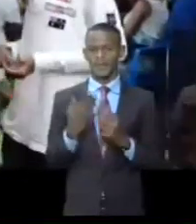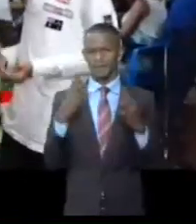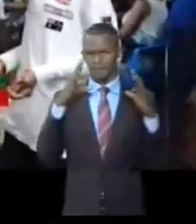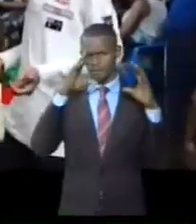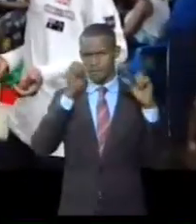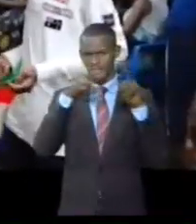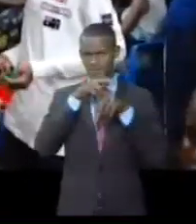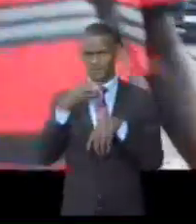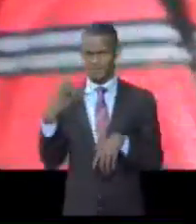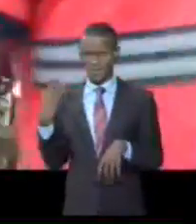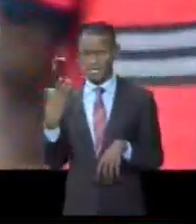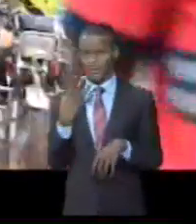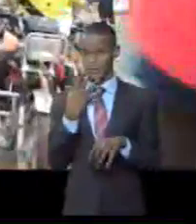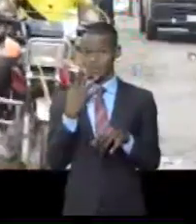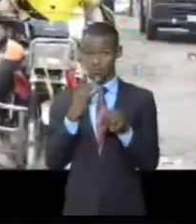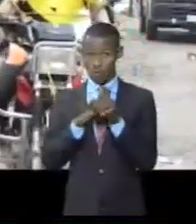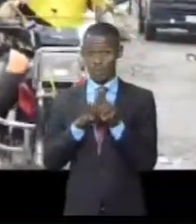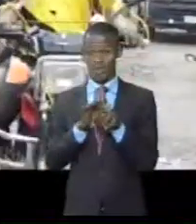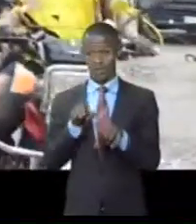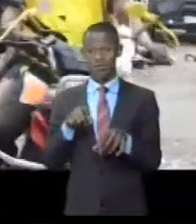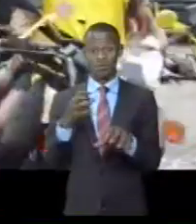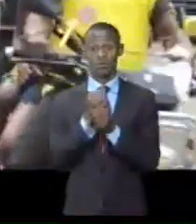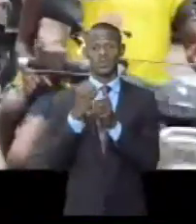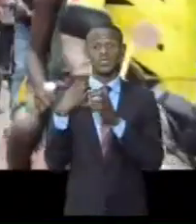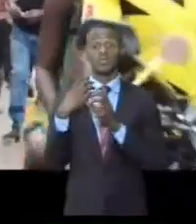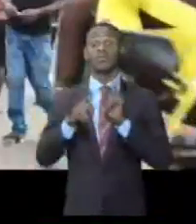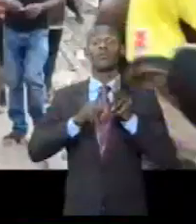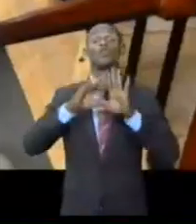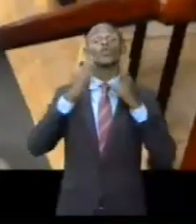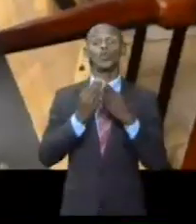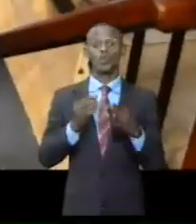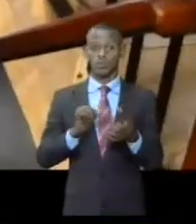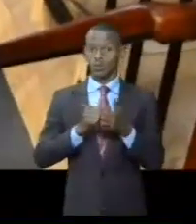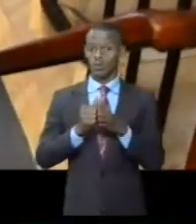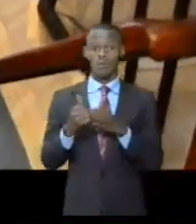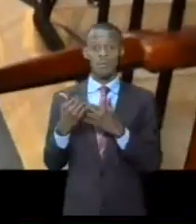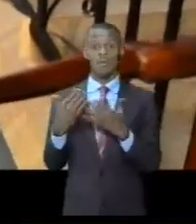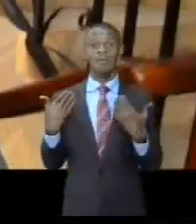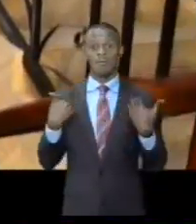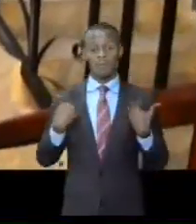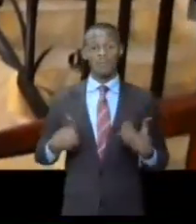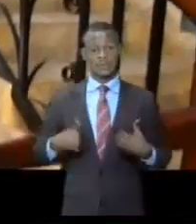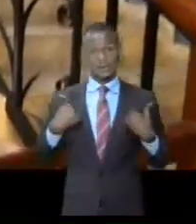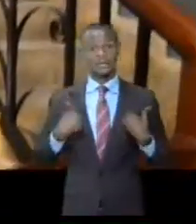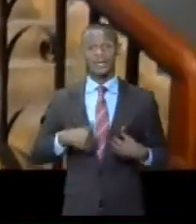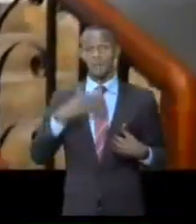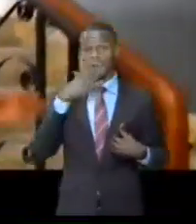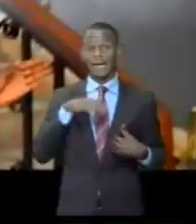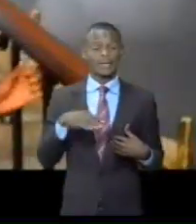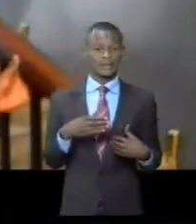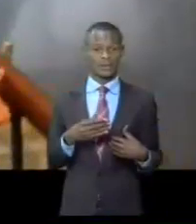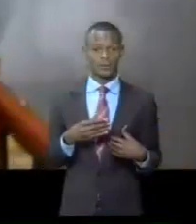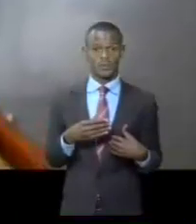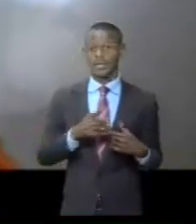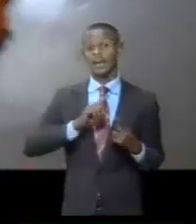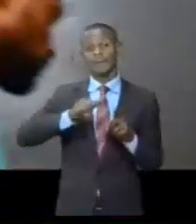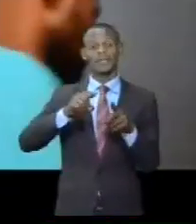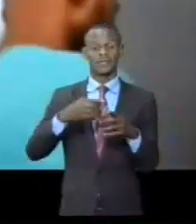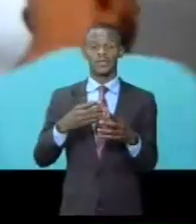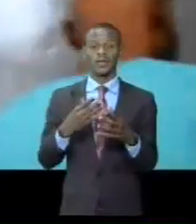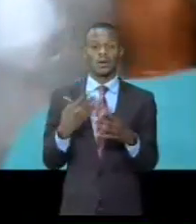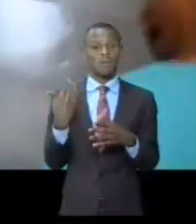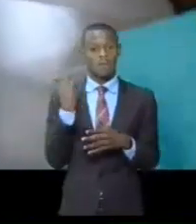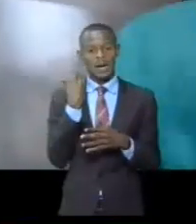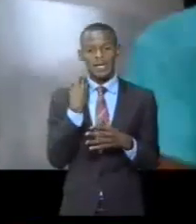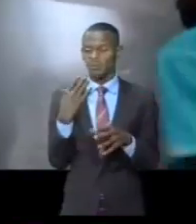l'État Félix-Antoine Tshisekedi passe par plusieurs aspects, notamment l'accès aux soins de santé de qualité. En cas de maladie,